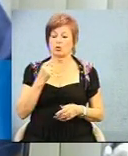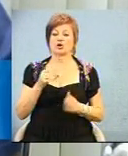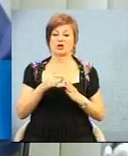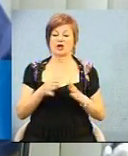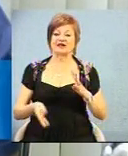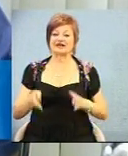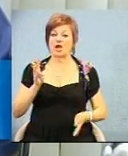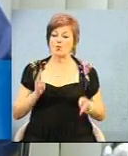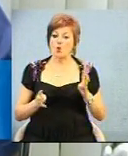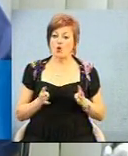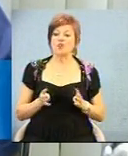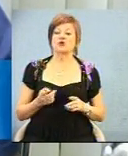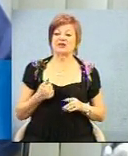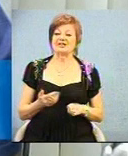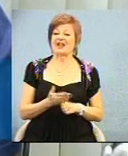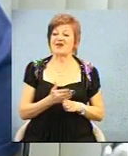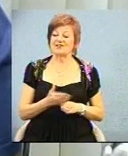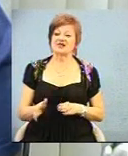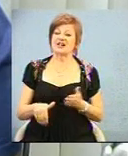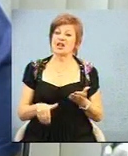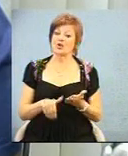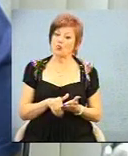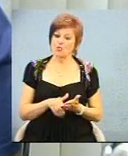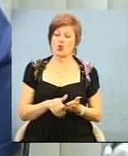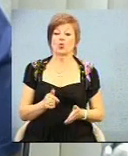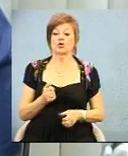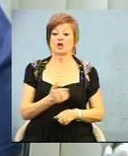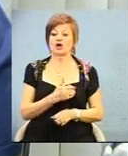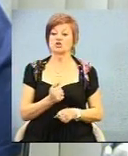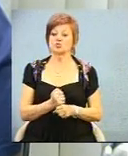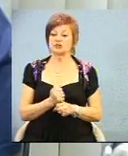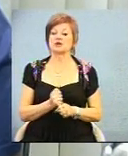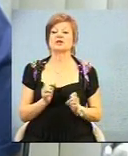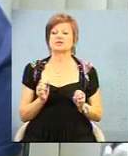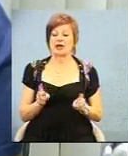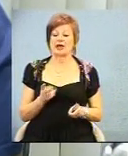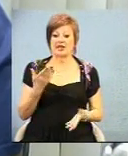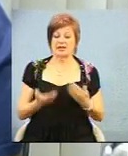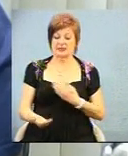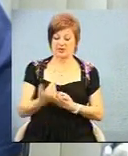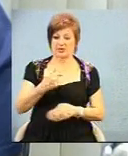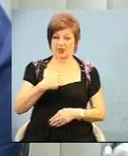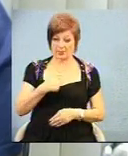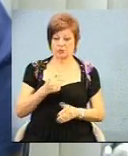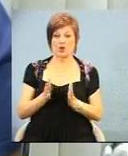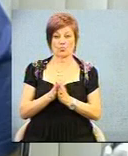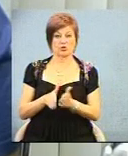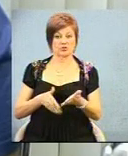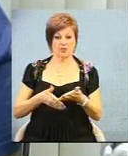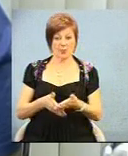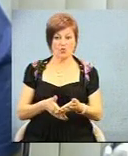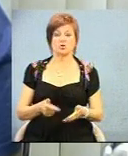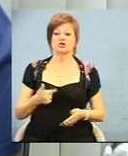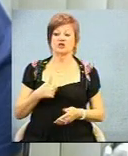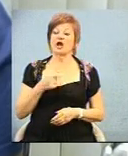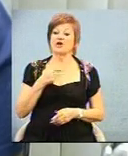будинків. І я виділяю їм допомогу і намагаюся це робити таким чином. Коли вони приходять до мене і просять допомогти, я